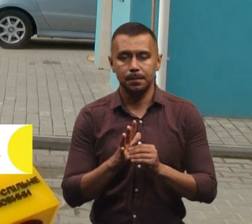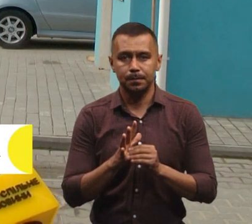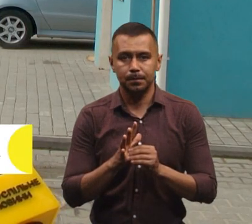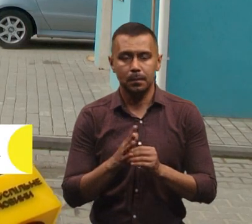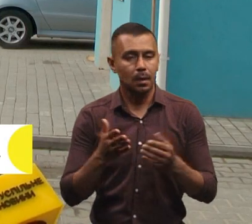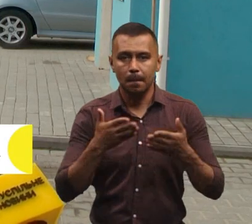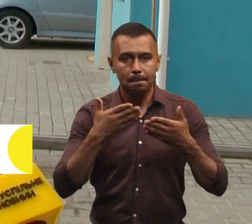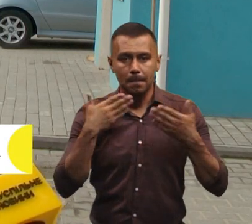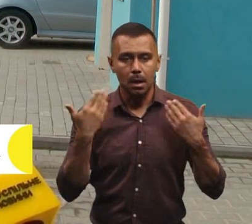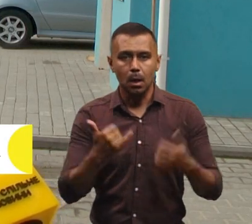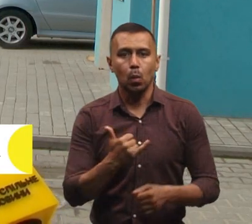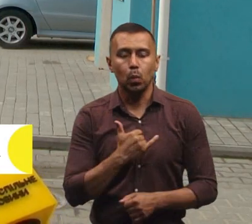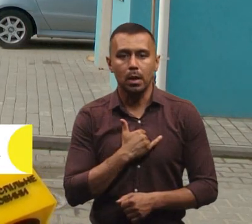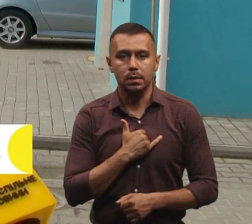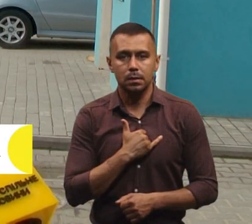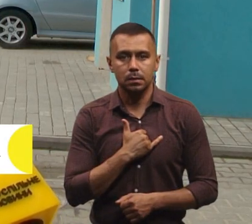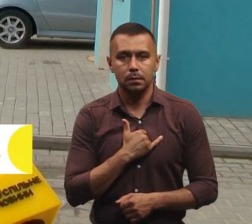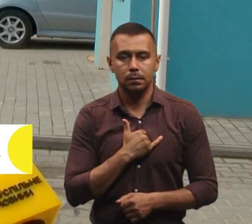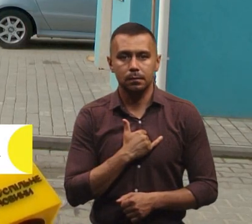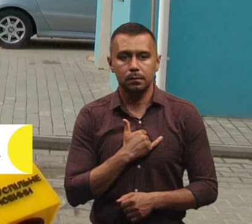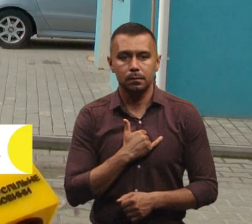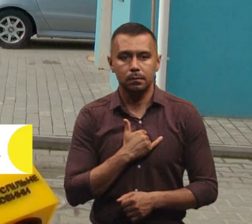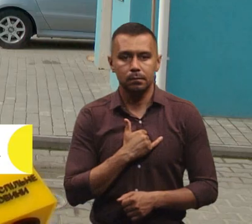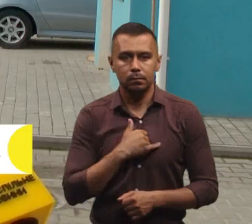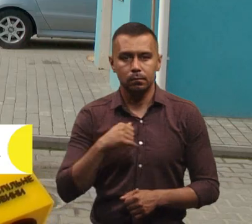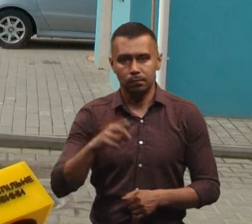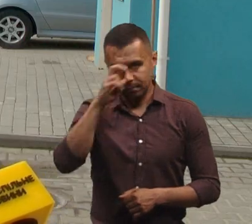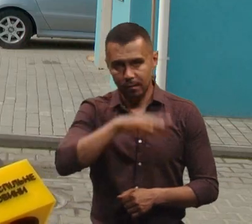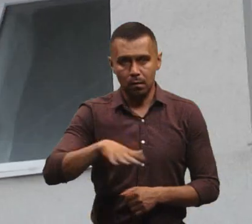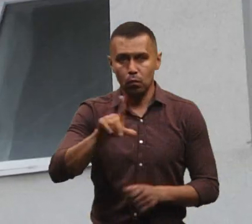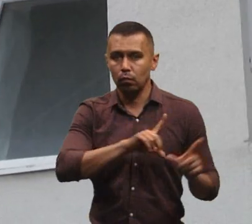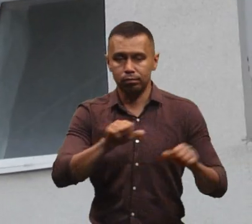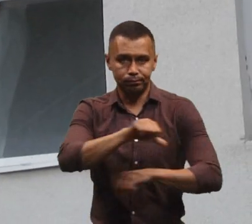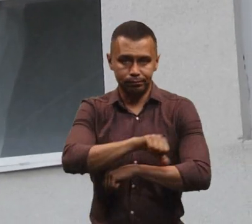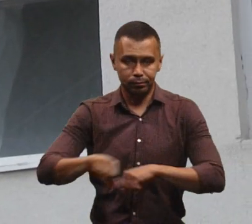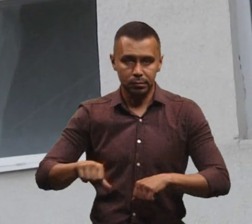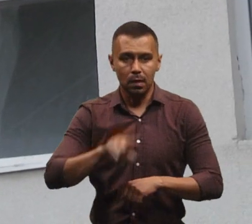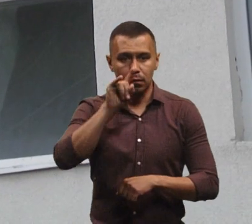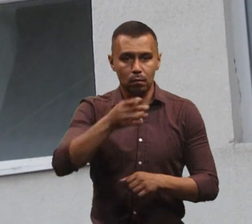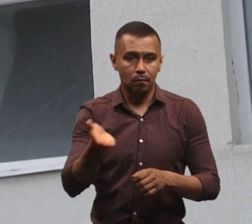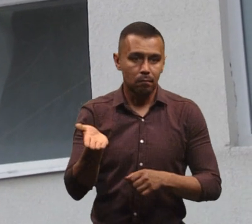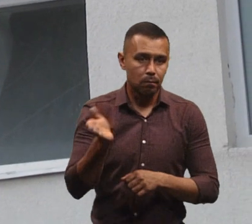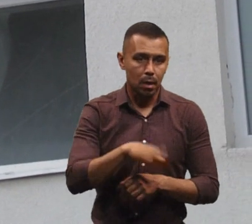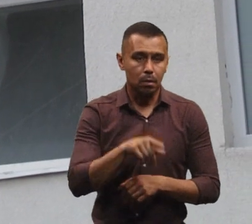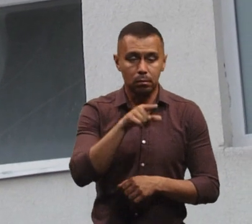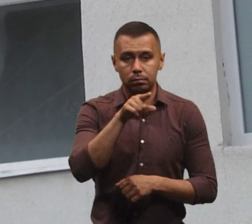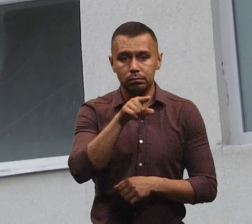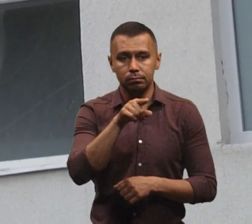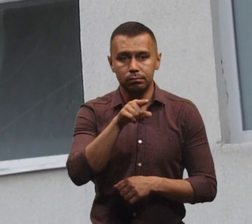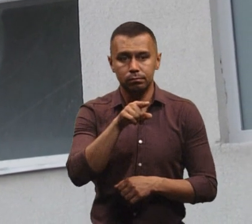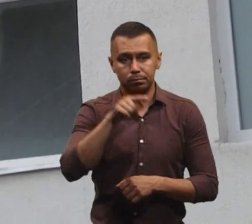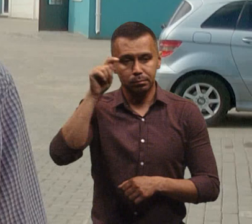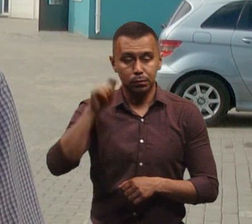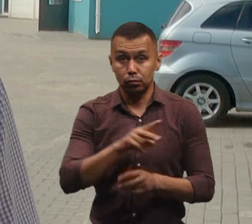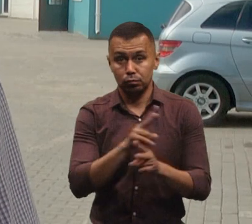15 немає у нас в країні, вони за кордоном. От вікно впало, так вони от і не